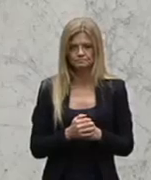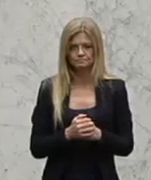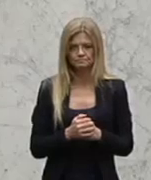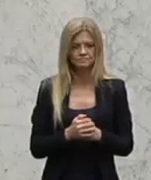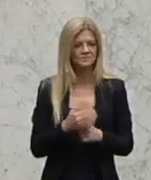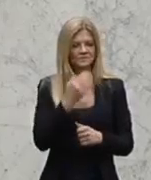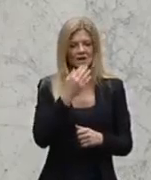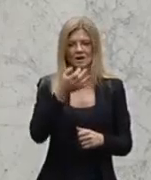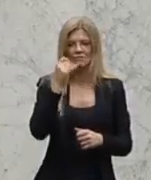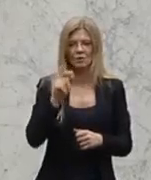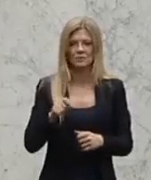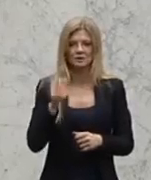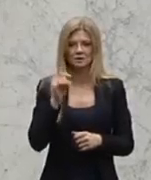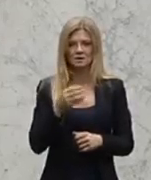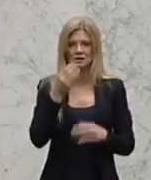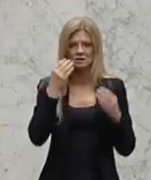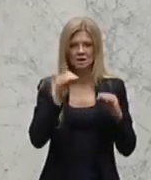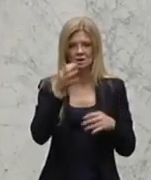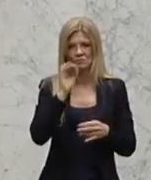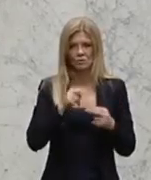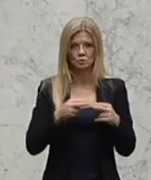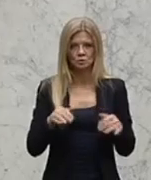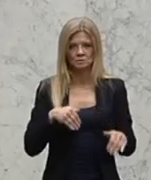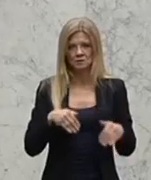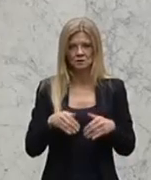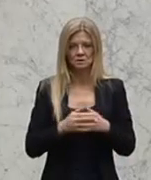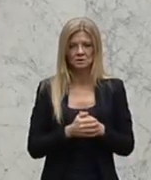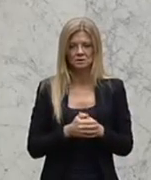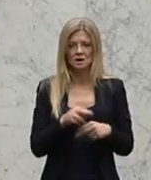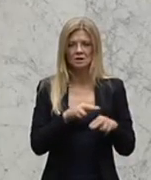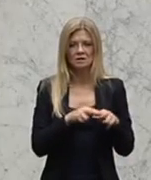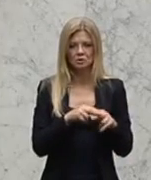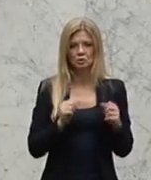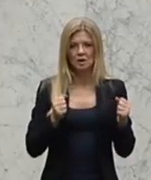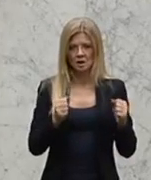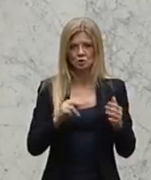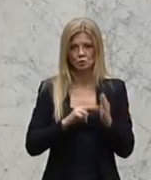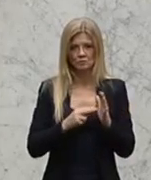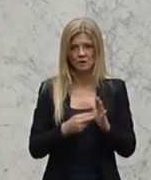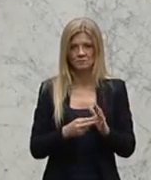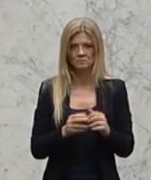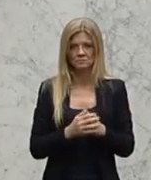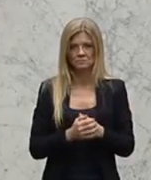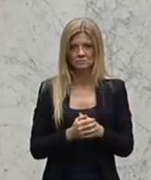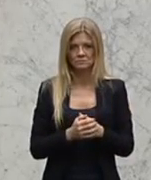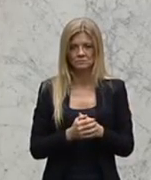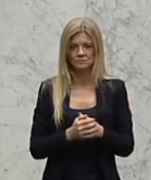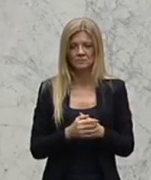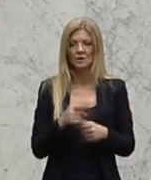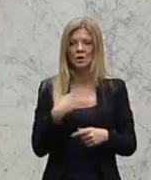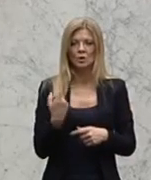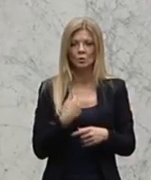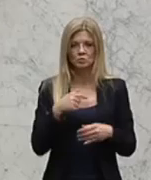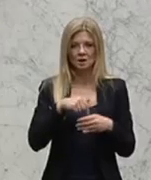Danke, Frau Präsidentin, sehr geehrte Frau Bundesminister. Zum nationalen Aktionsplan. Unsere